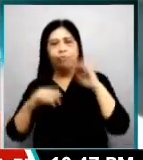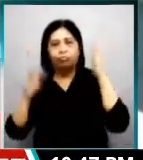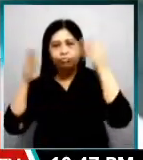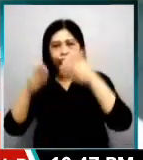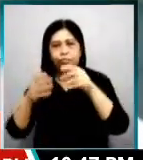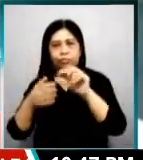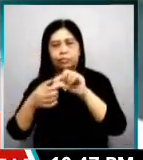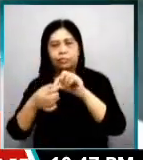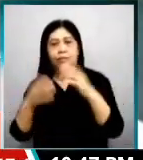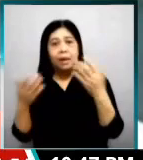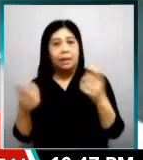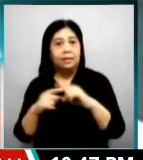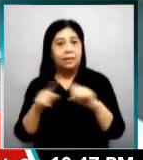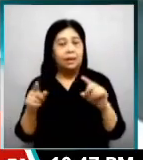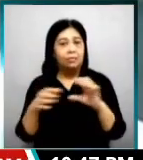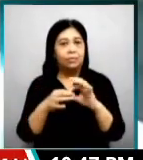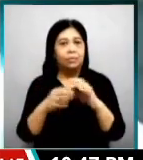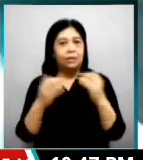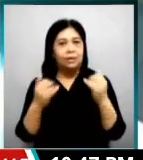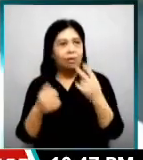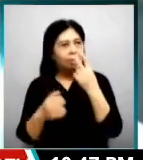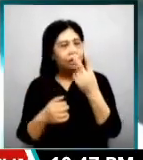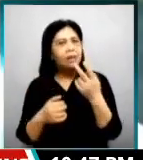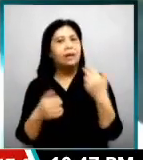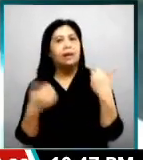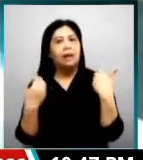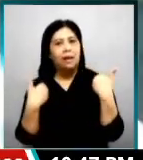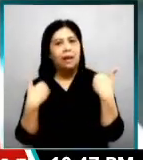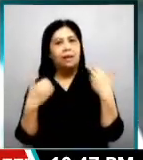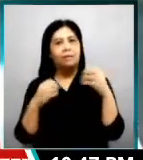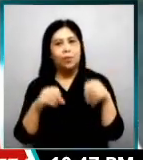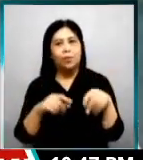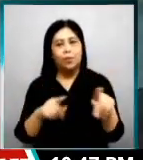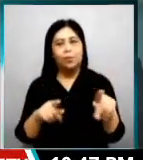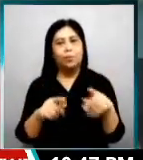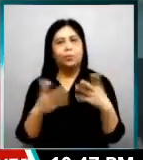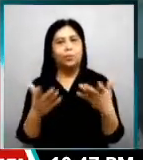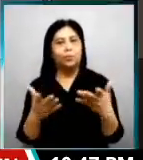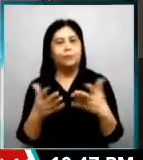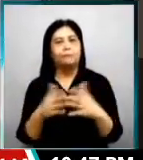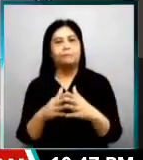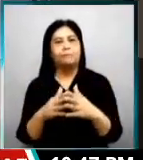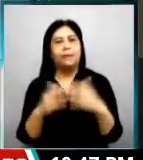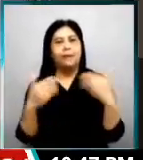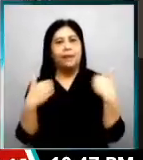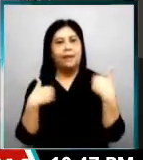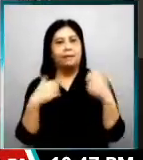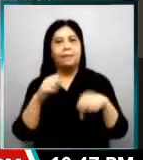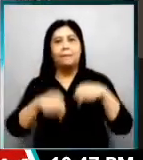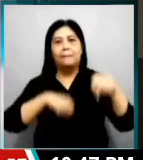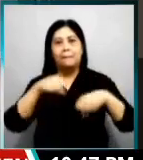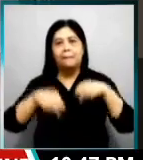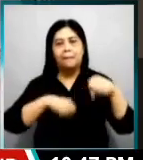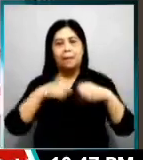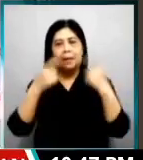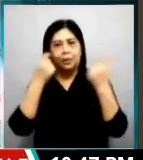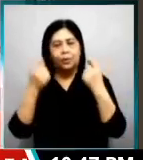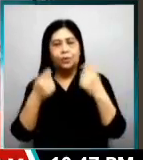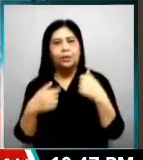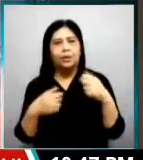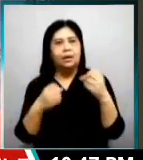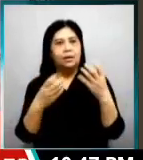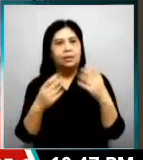time ay nakita natin yung opportunity na magkaroon ng bike tours. We can really promise all the tourists to have a